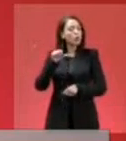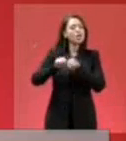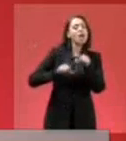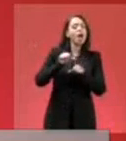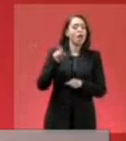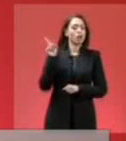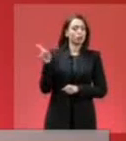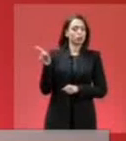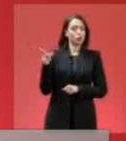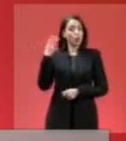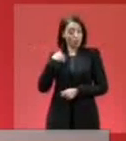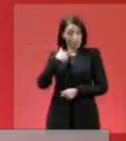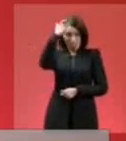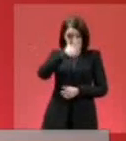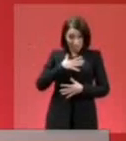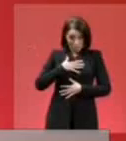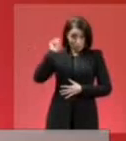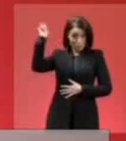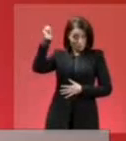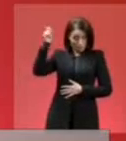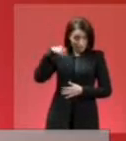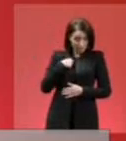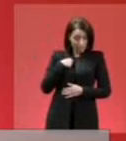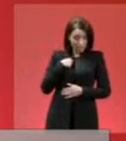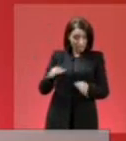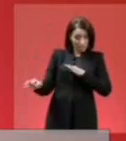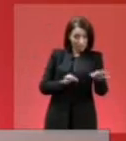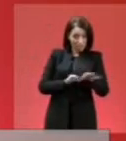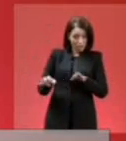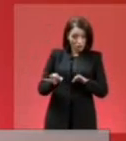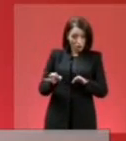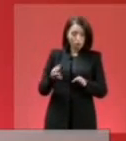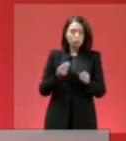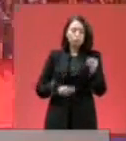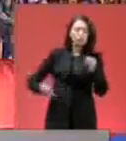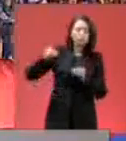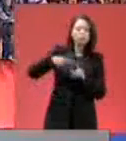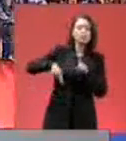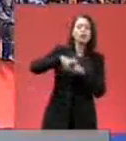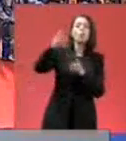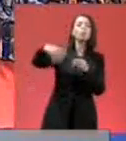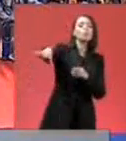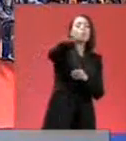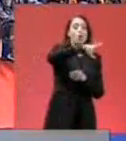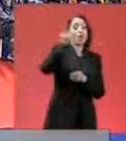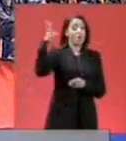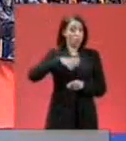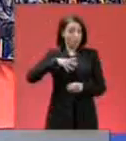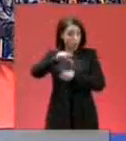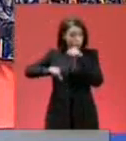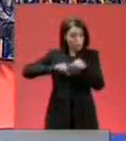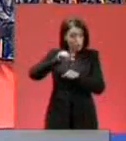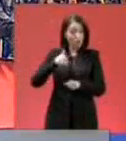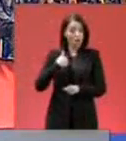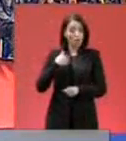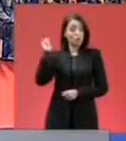αλλάξουν τη δική μας πολιτική μεροληψίας υπέρ των πολλών. Θέλουν να αλλάξουν τη